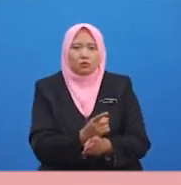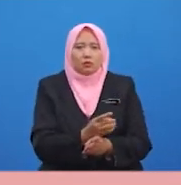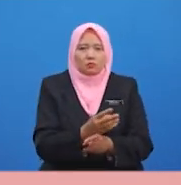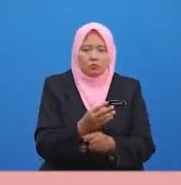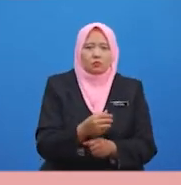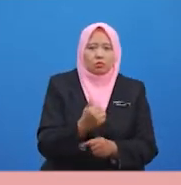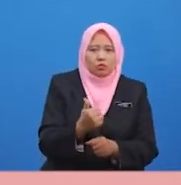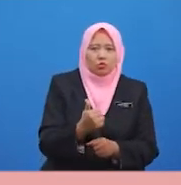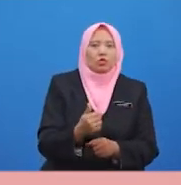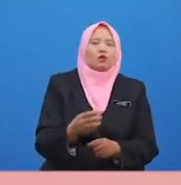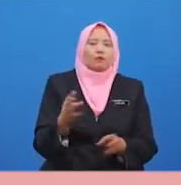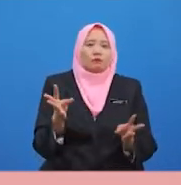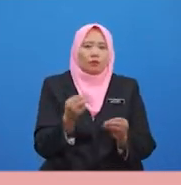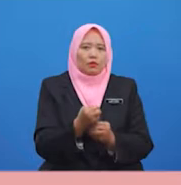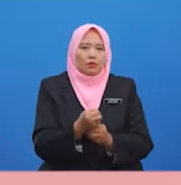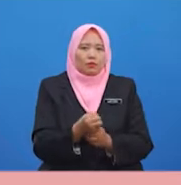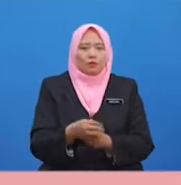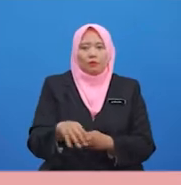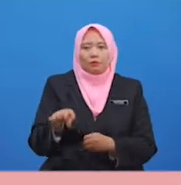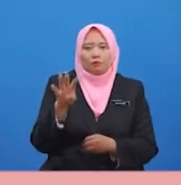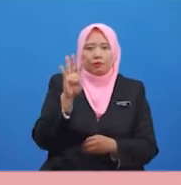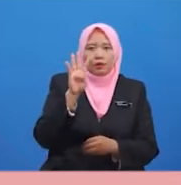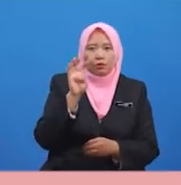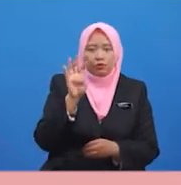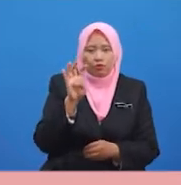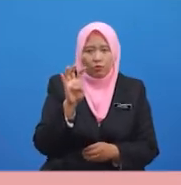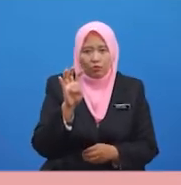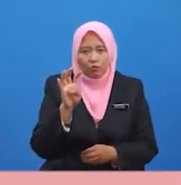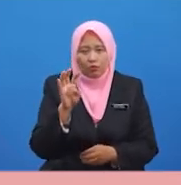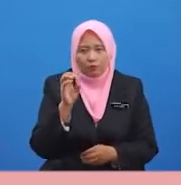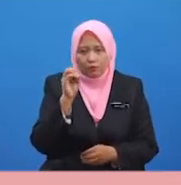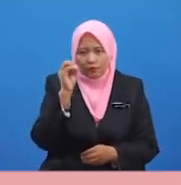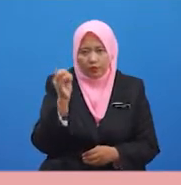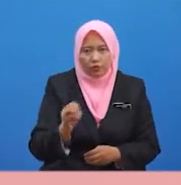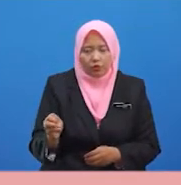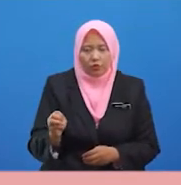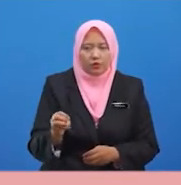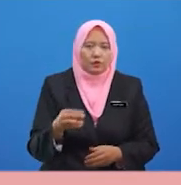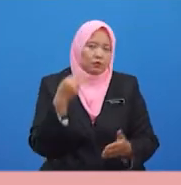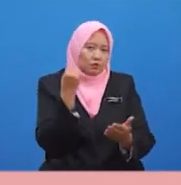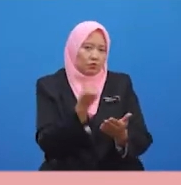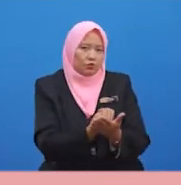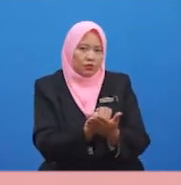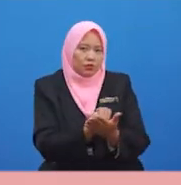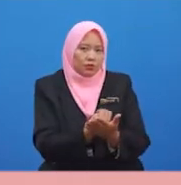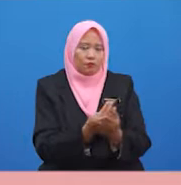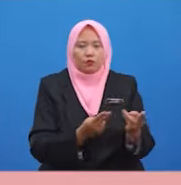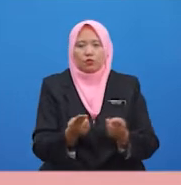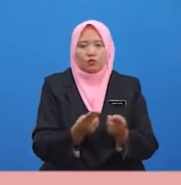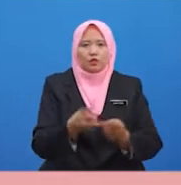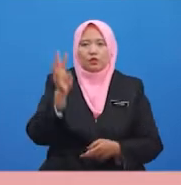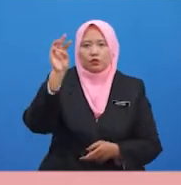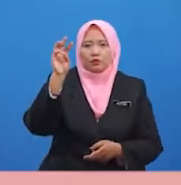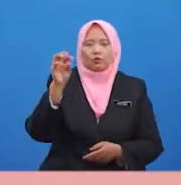untuk pengusaha dan 40% untuk pemodal. Melalui mudharabah dapat